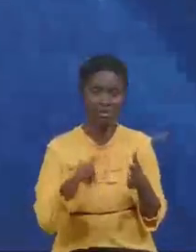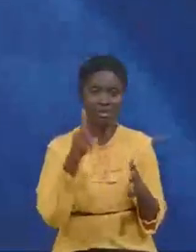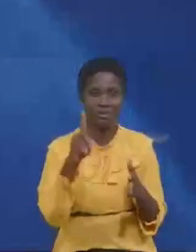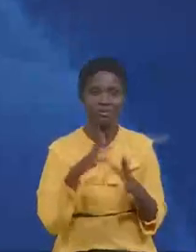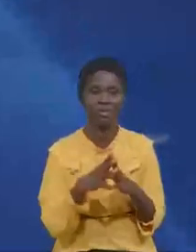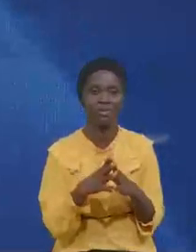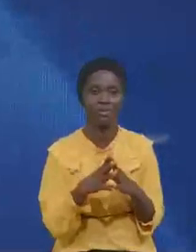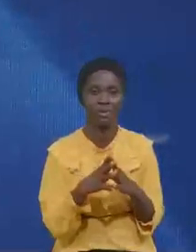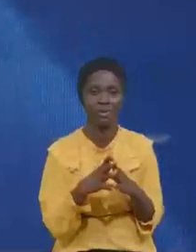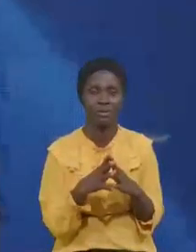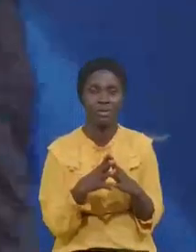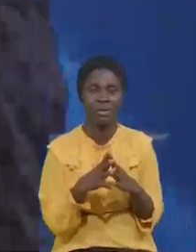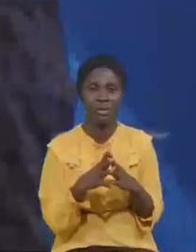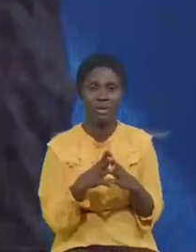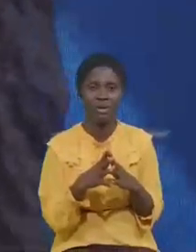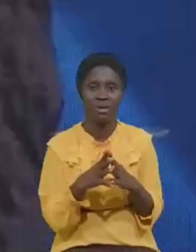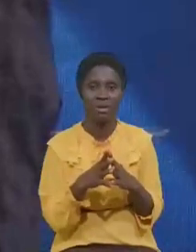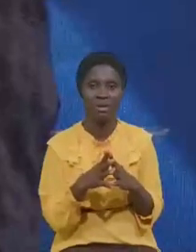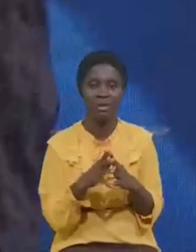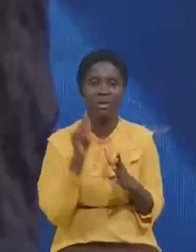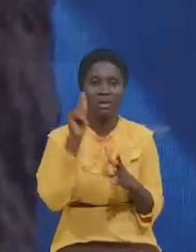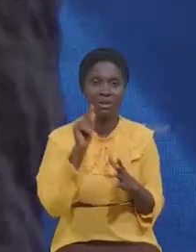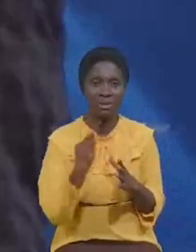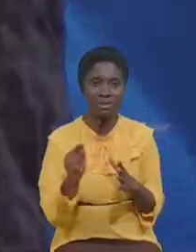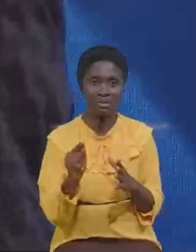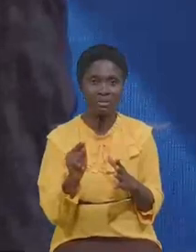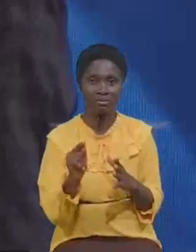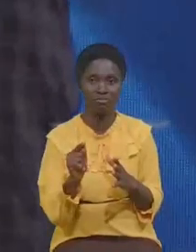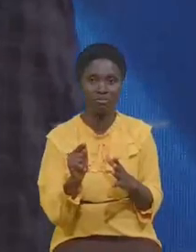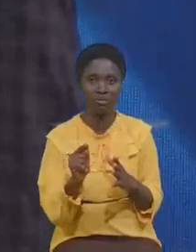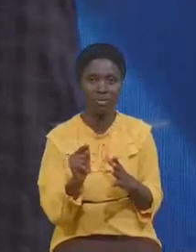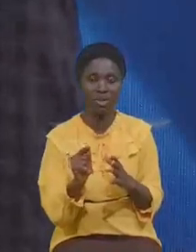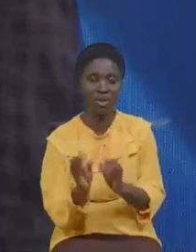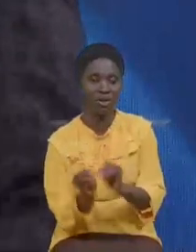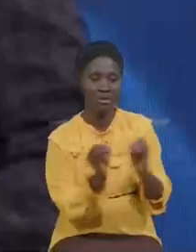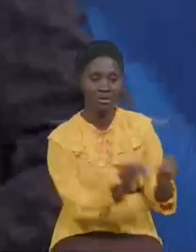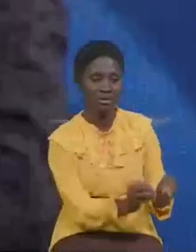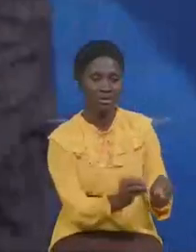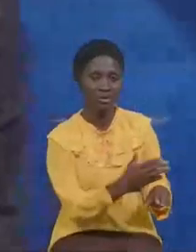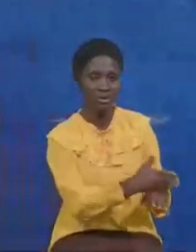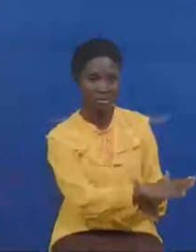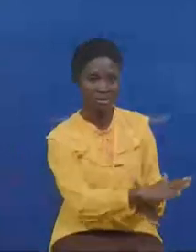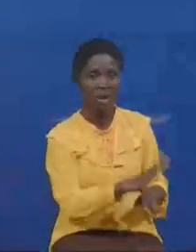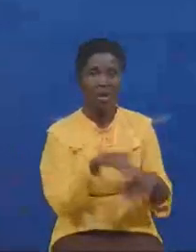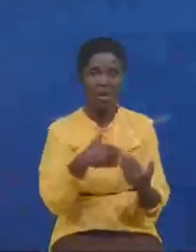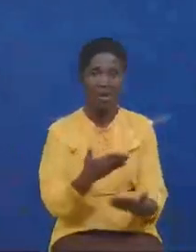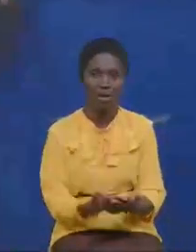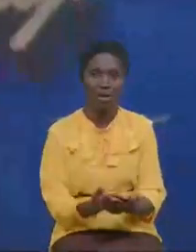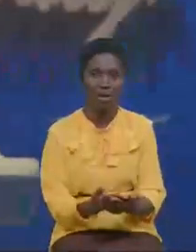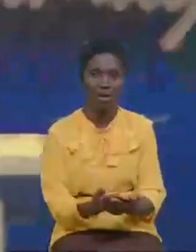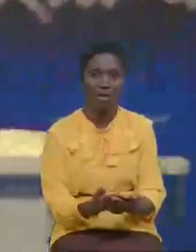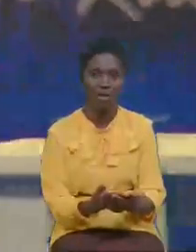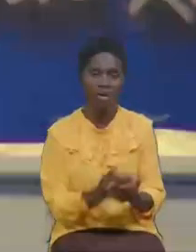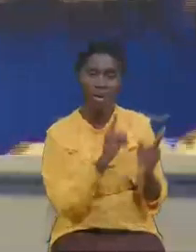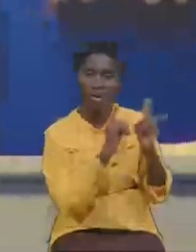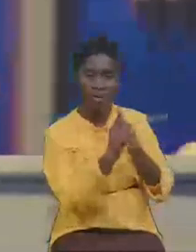Pierre 1, 2, verset 1. Rejetant donc toute malice